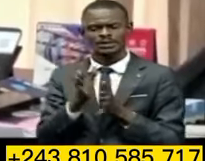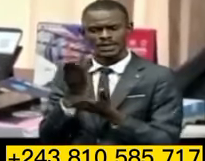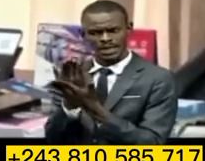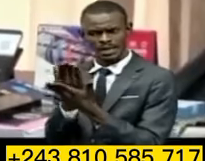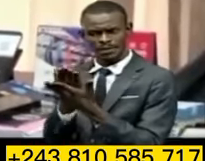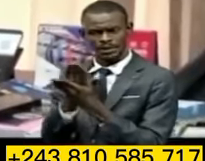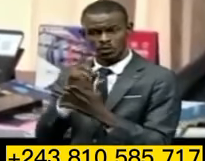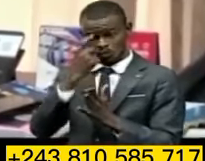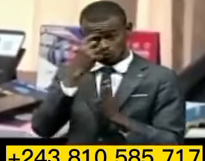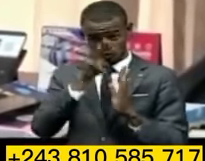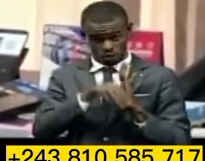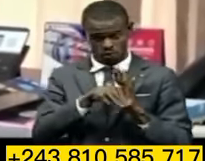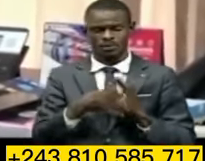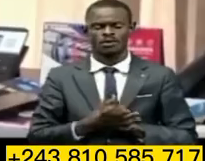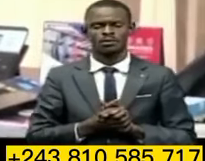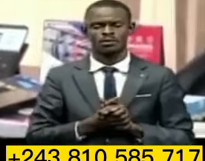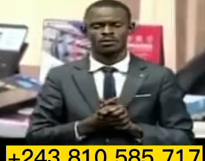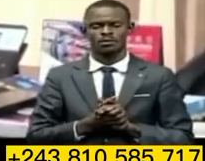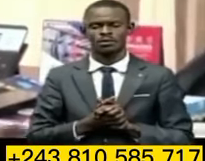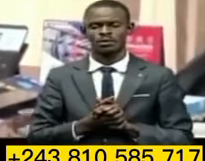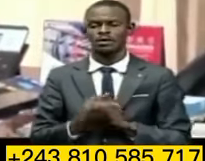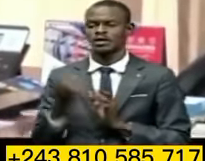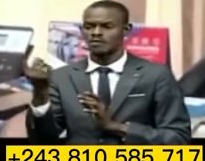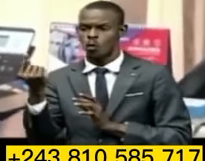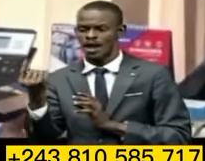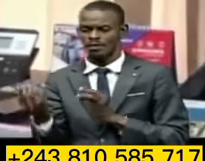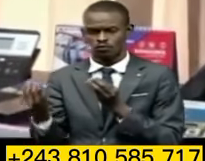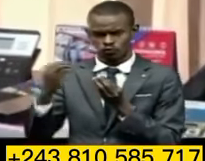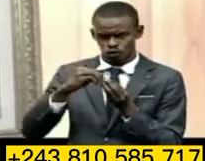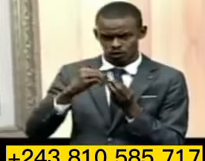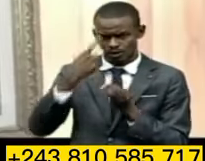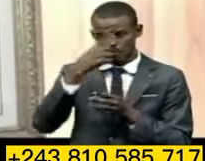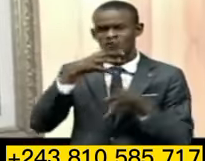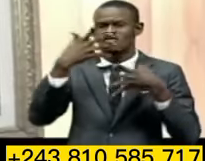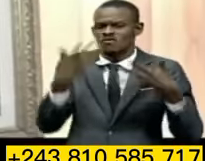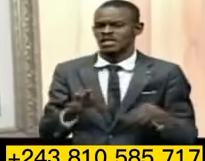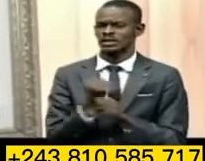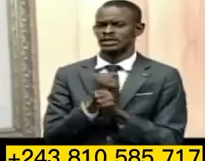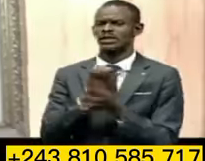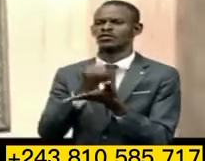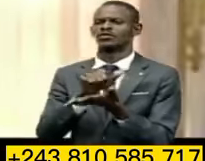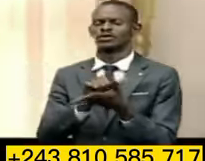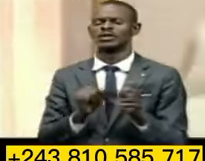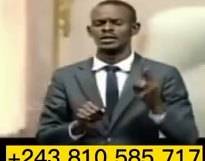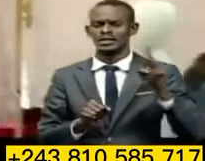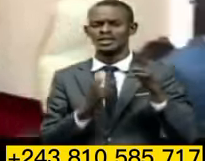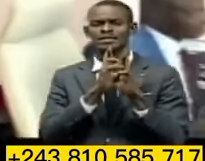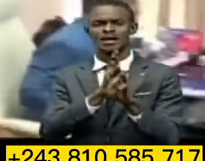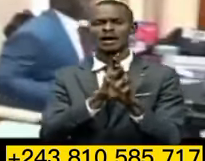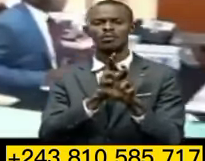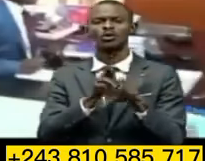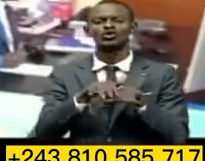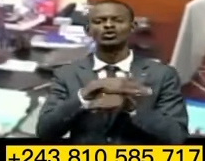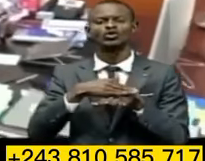mise à disposition de moyens financiers restants pour la finalisation de 10 travaux. Le second rapport a concerné la